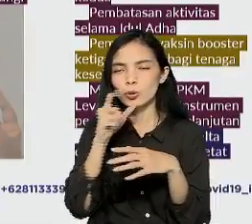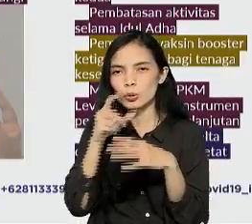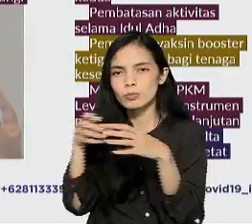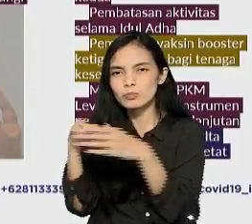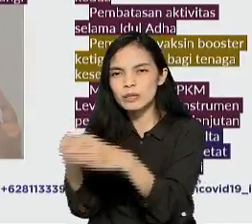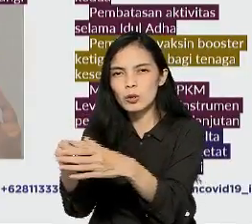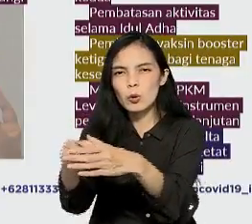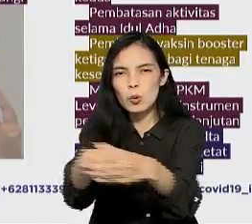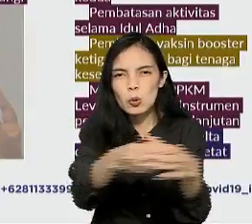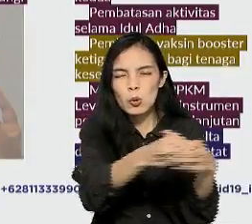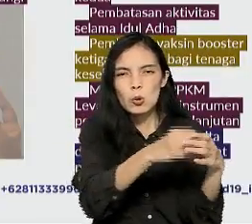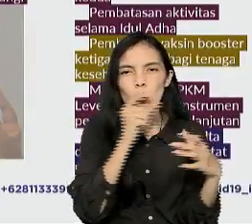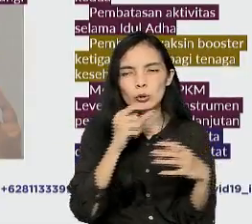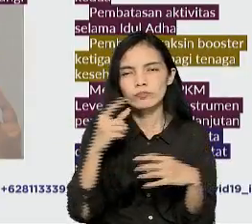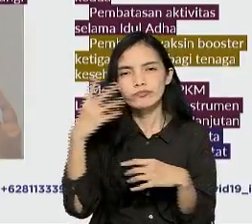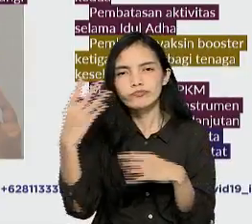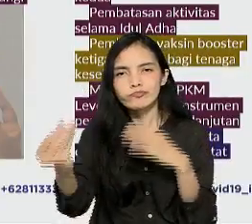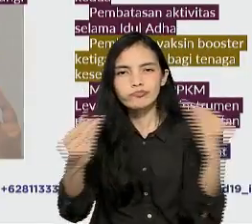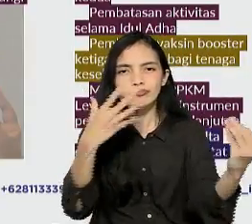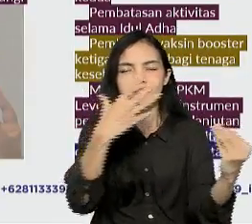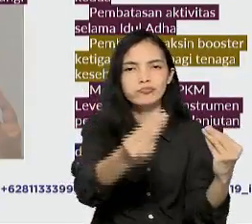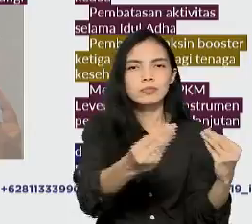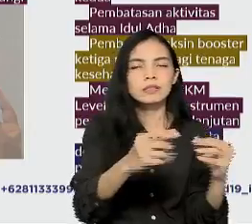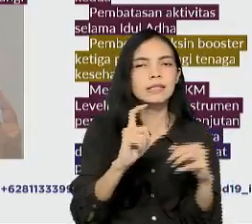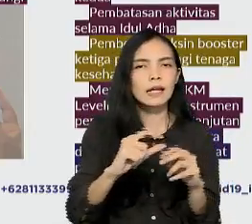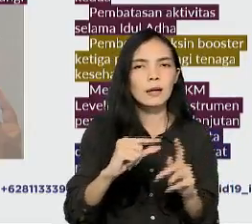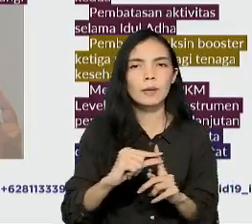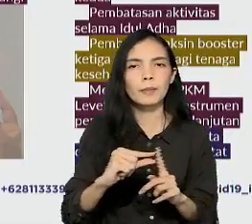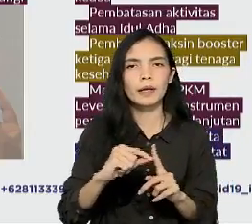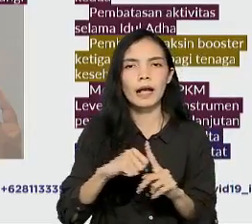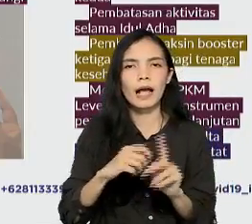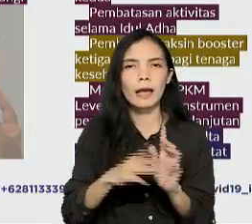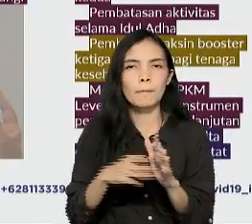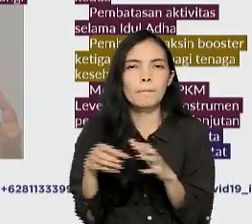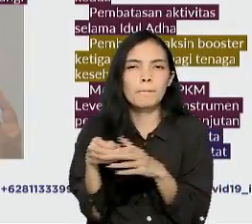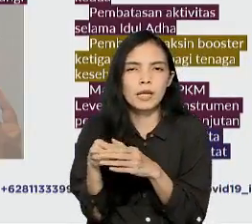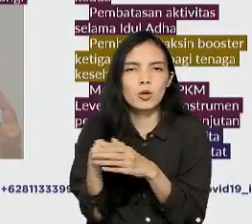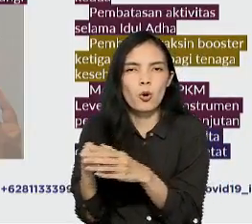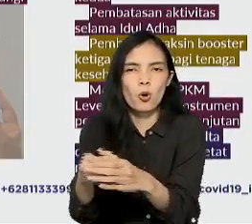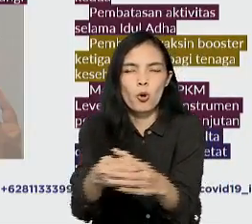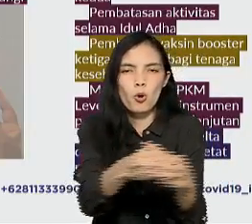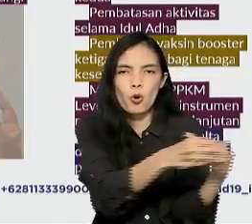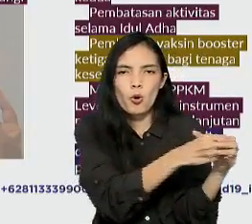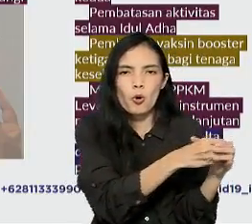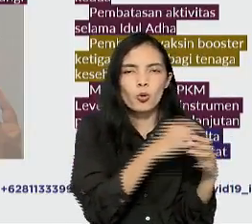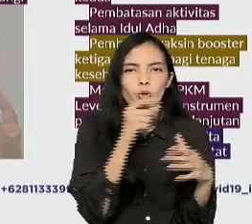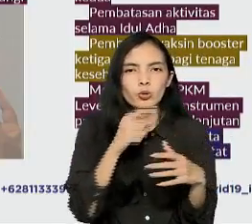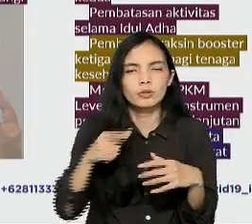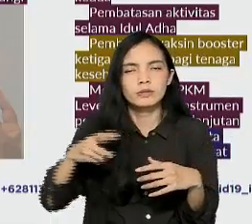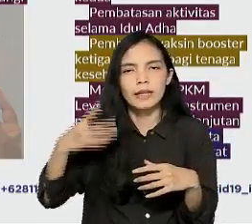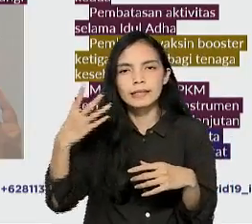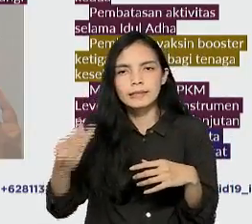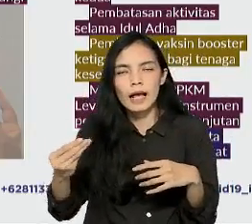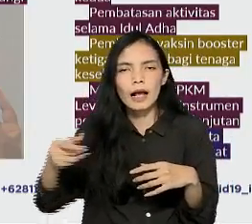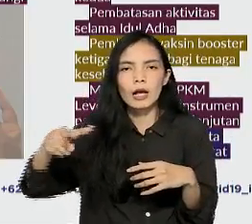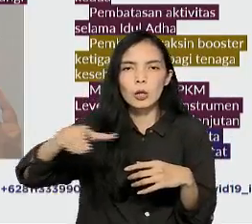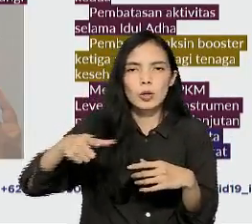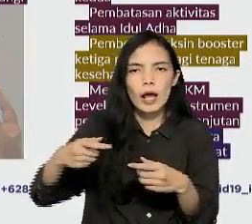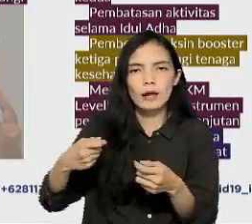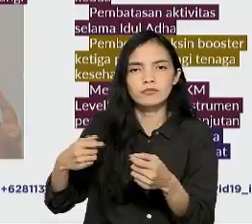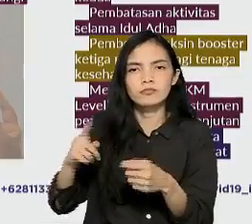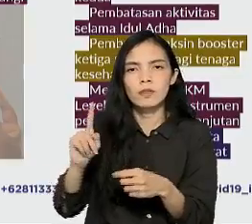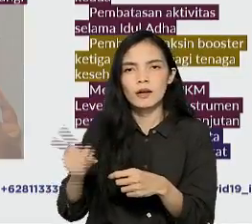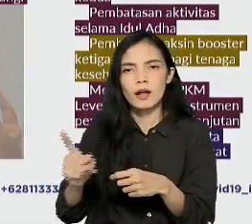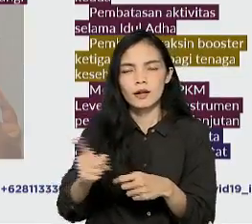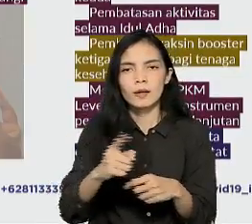hulu dengan penerapan PPKM mikro dan pembentukan posko desa atau kelurahan. Lalu,